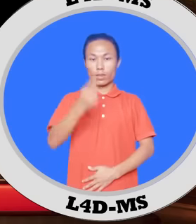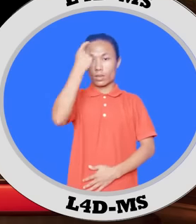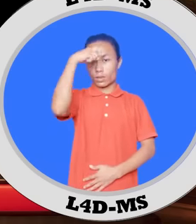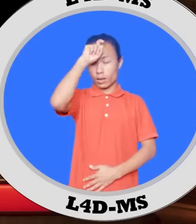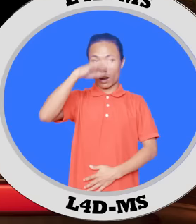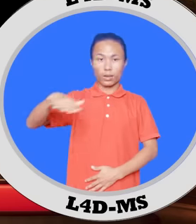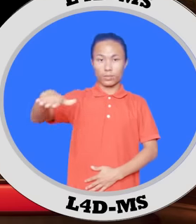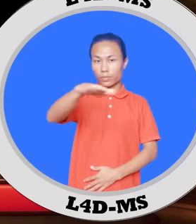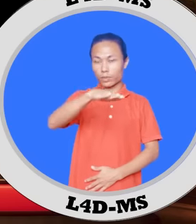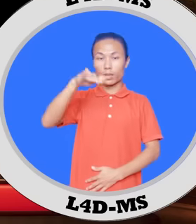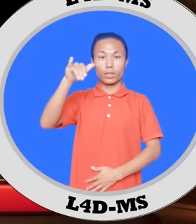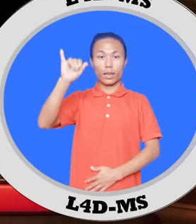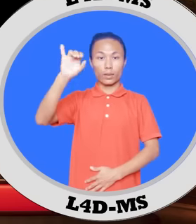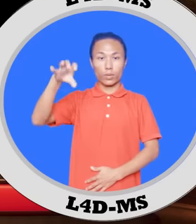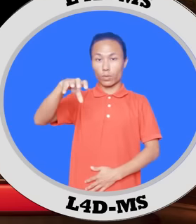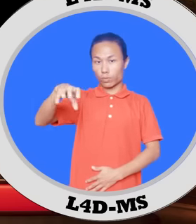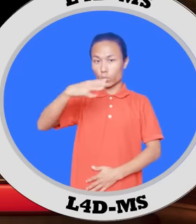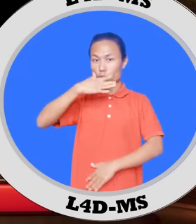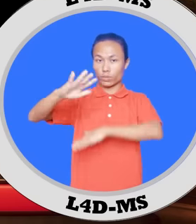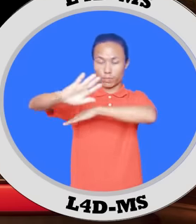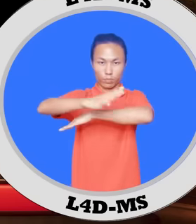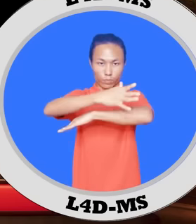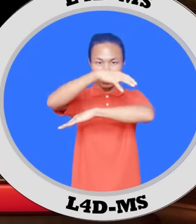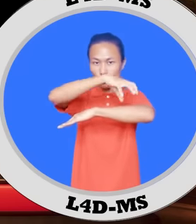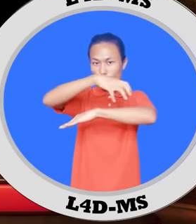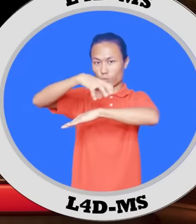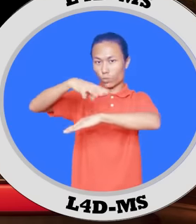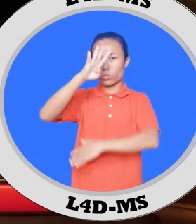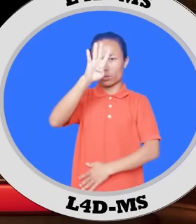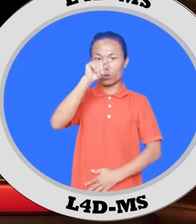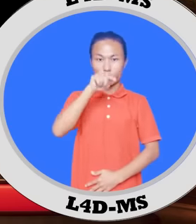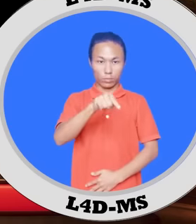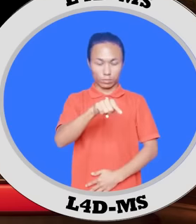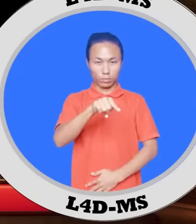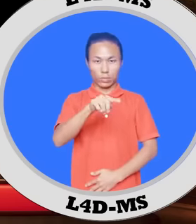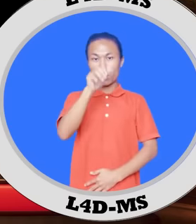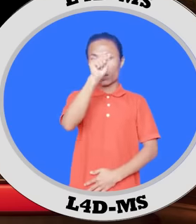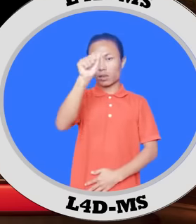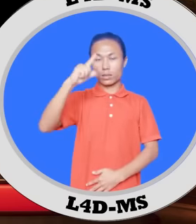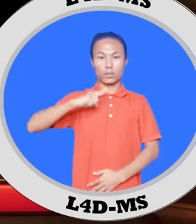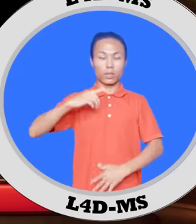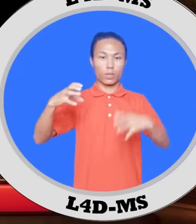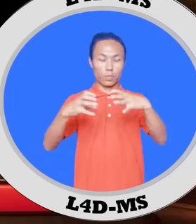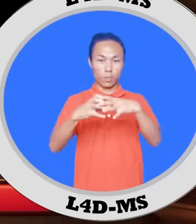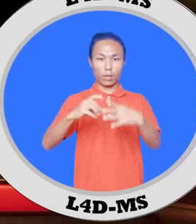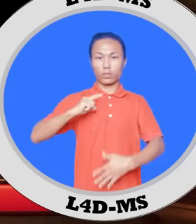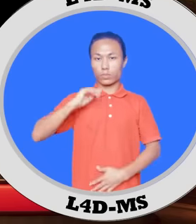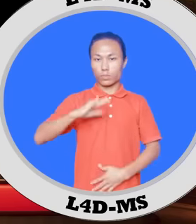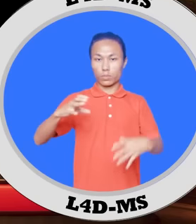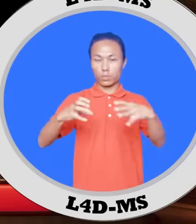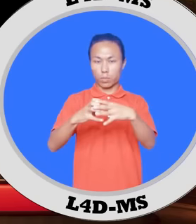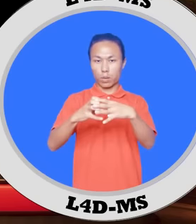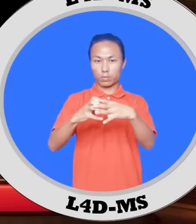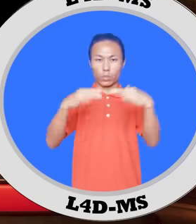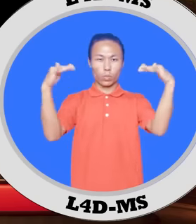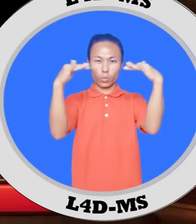စ်တပ်ရဲ့မောင်ရွှေလေးရေတပ်နဲ့ဂွားမြို့နယ်ကျိန်တလီမြို့အနီးကြောက်ပတ်ဆက်ကျေးရွာအနီးမှာလည်းအကြမ်းဖက်စ